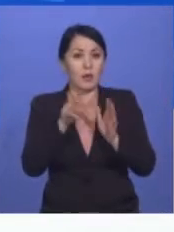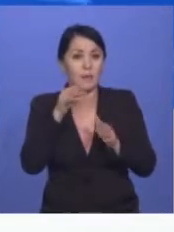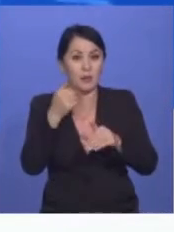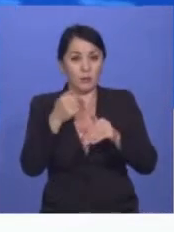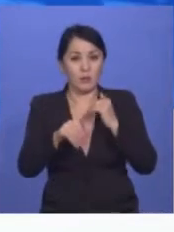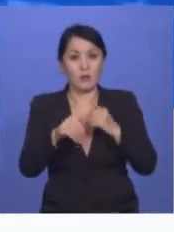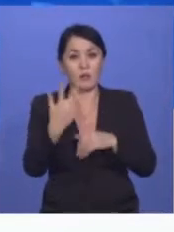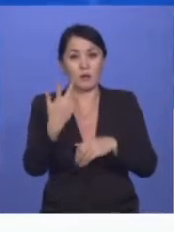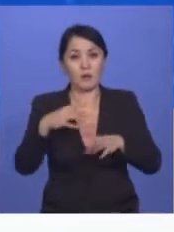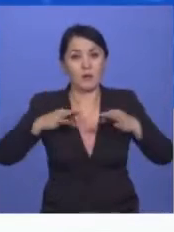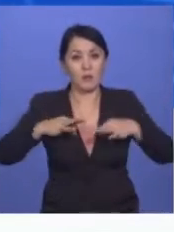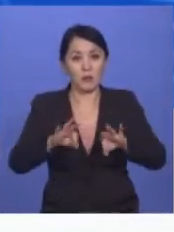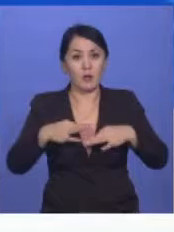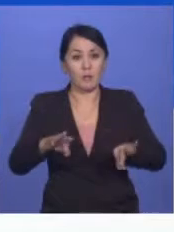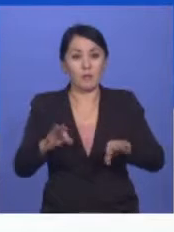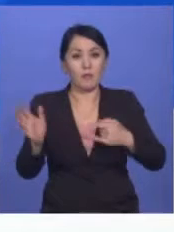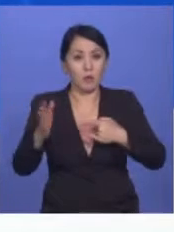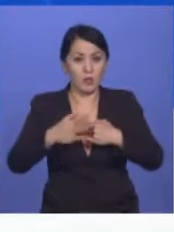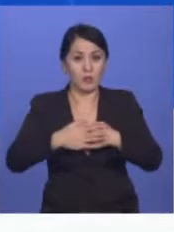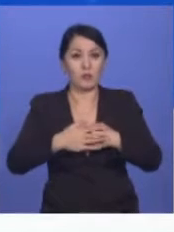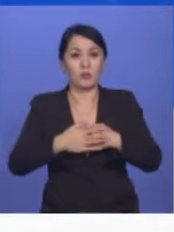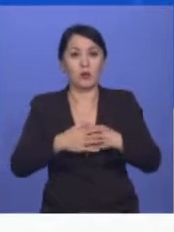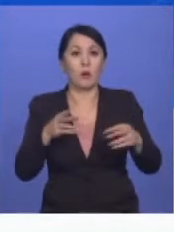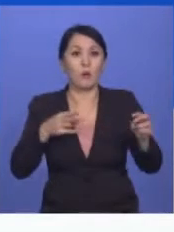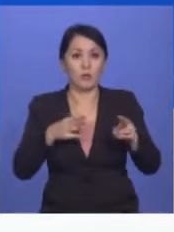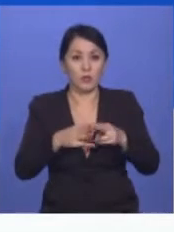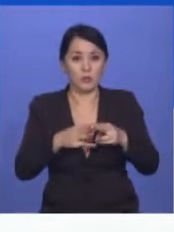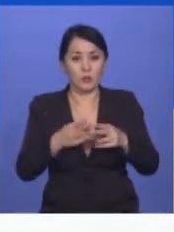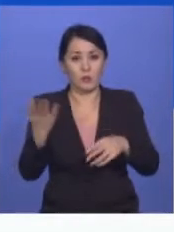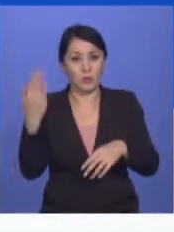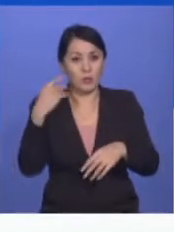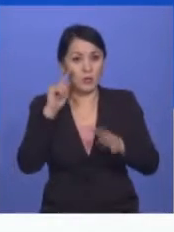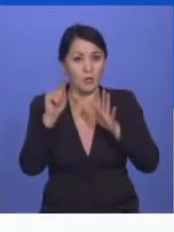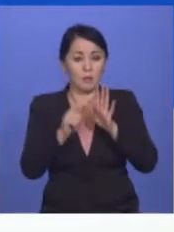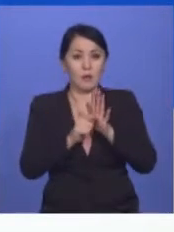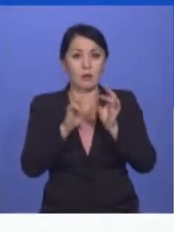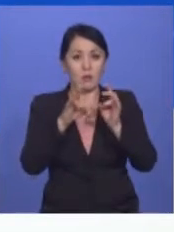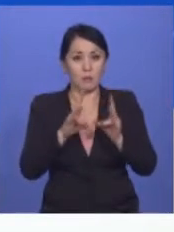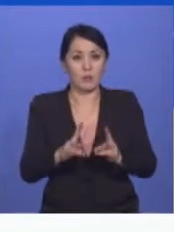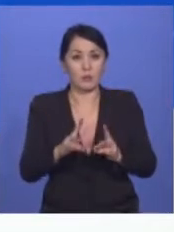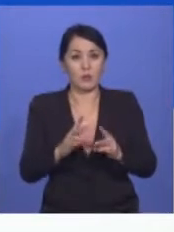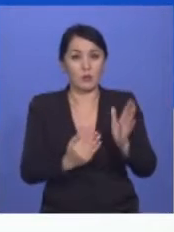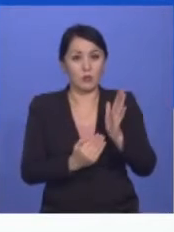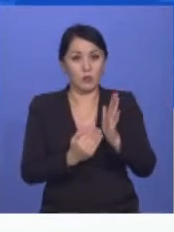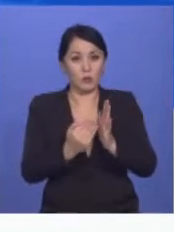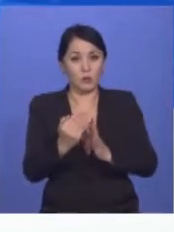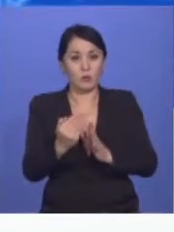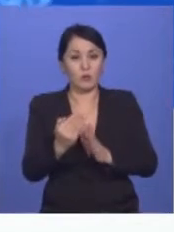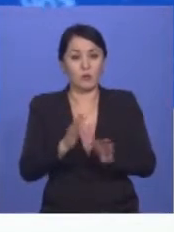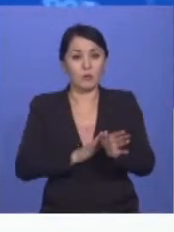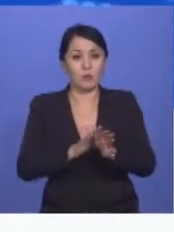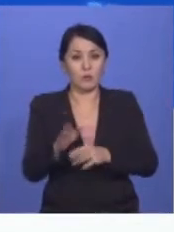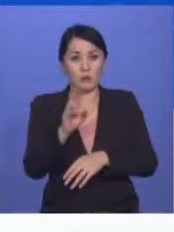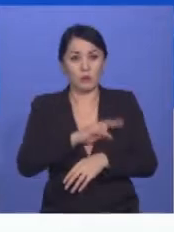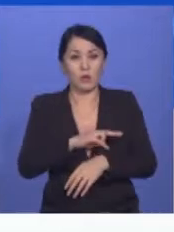орта есеппен 30 рет автомобиль жолдары жабылып, қозғалыс шектелді. Өткен қыста төтенше жағдайлар департаменті, полиция, жергілікті атқарушы